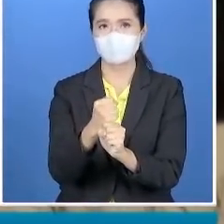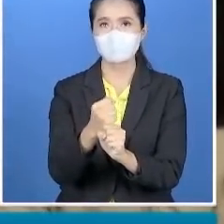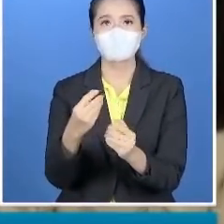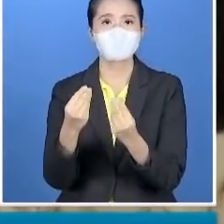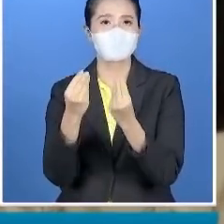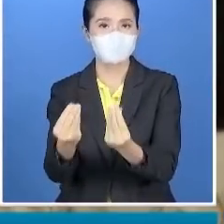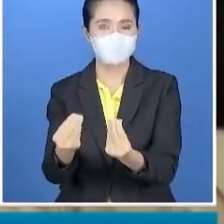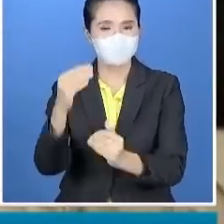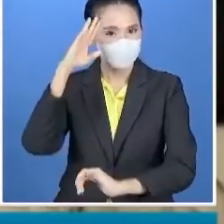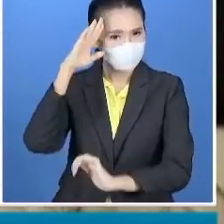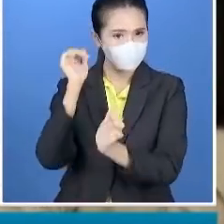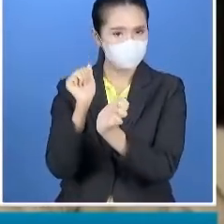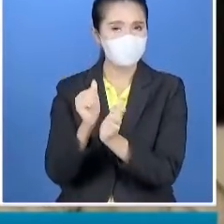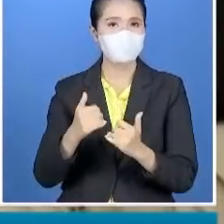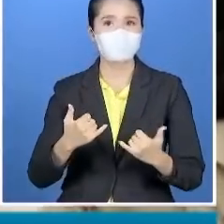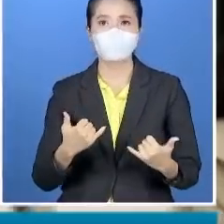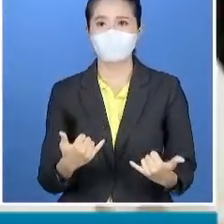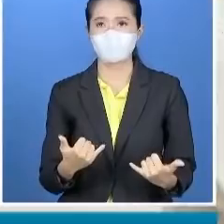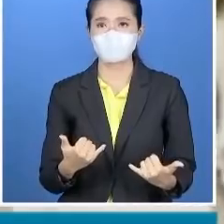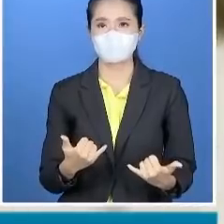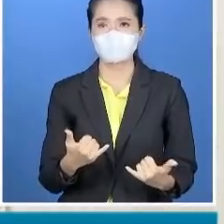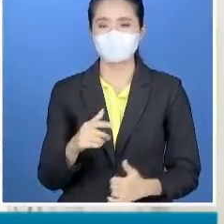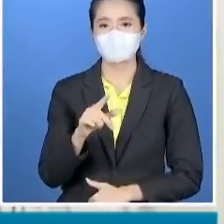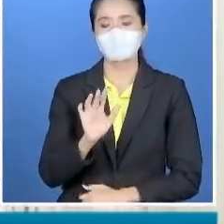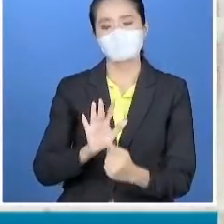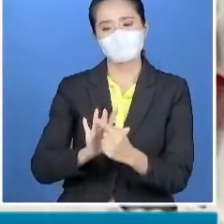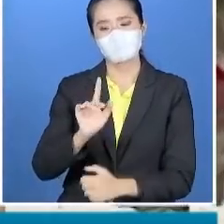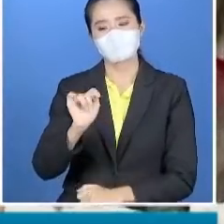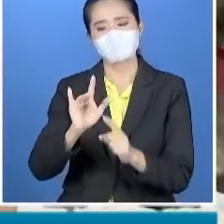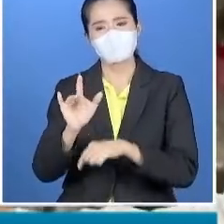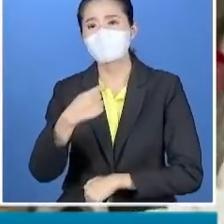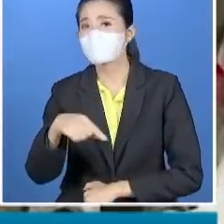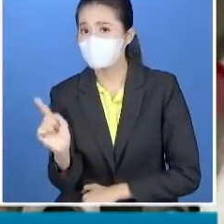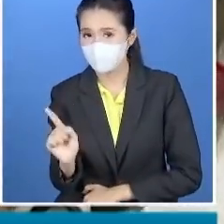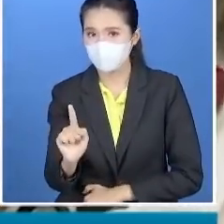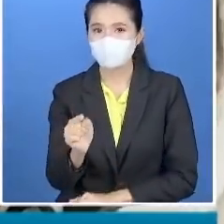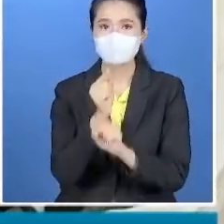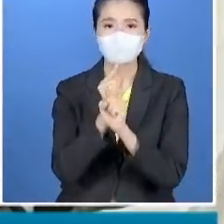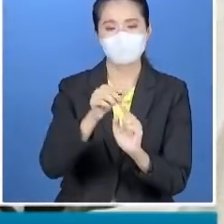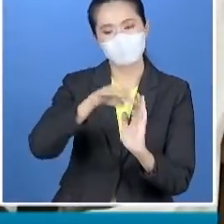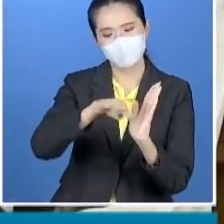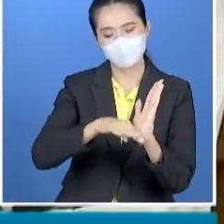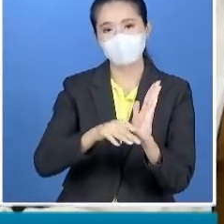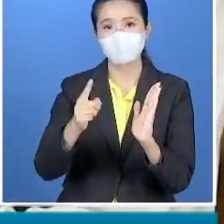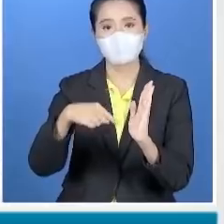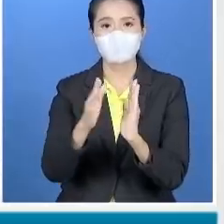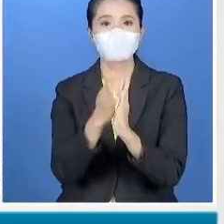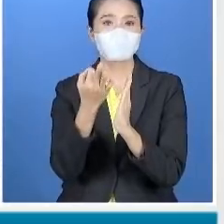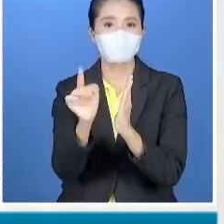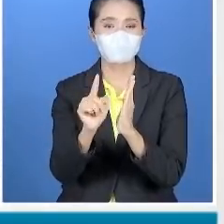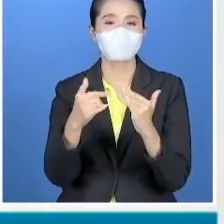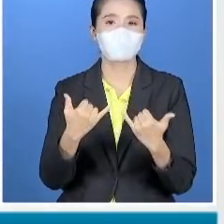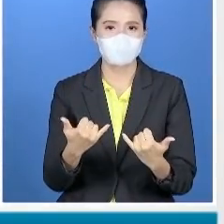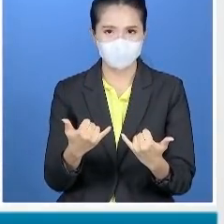มอบให้กับตำรวจถามว่าแล้ววันนี้คุณเต้มงคลกิจแกจะไปไหนคุณผู้ชมฮะตามกำหนดการเขาขึ้น Facebook เอาไว้นะ